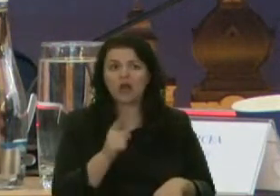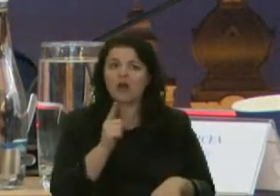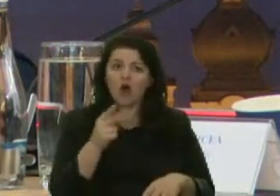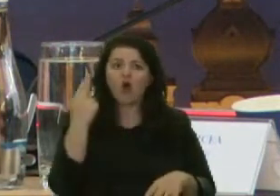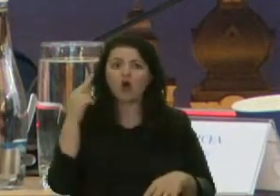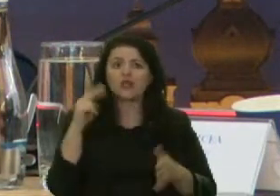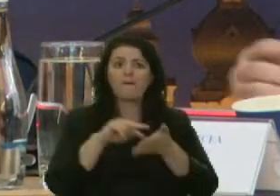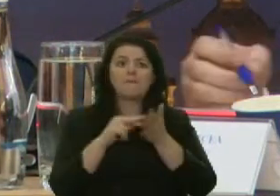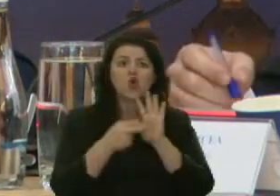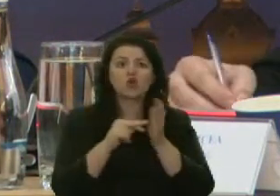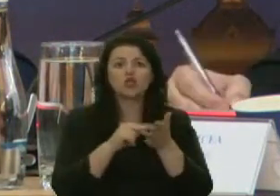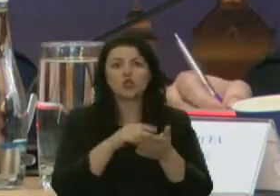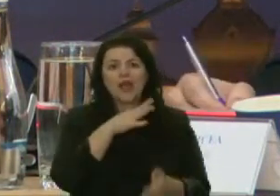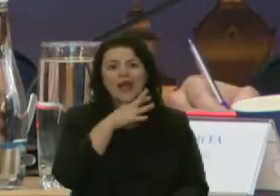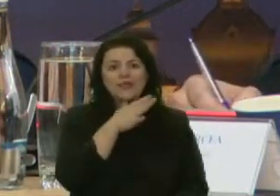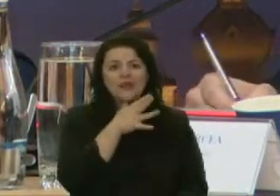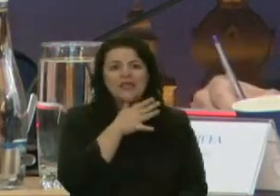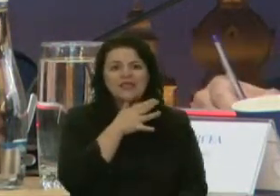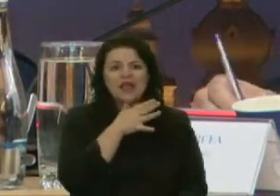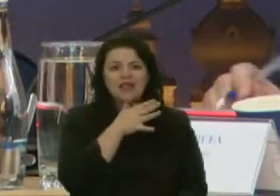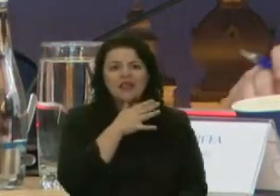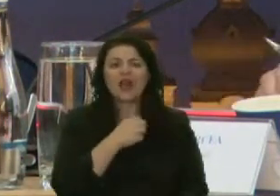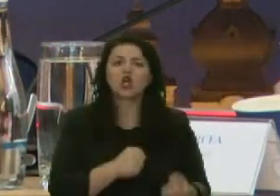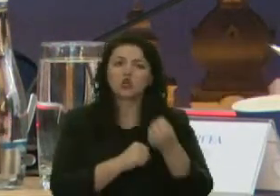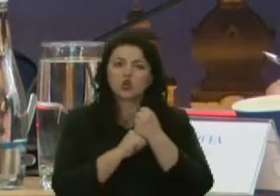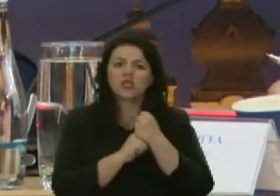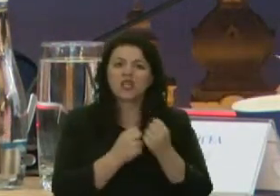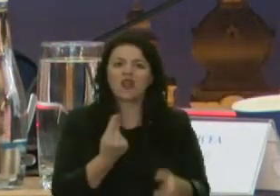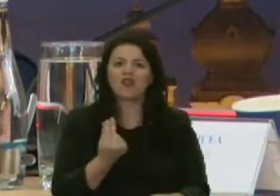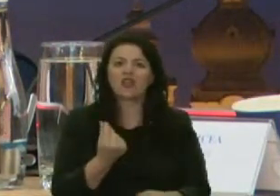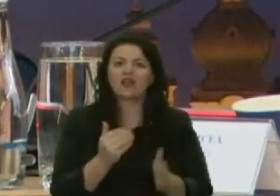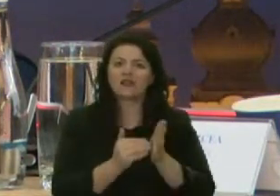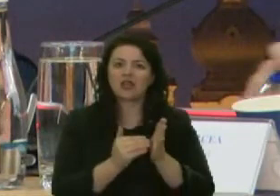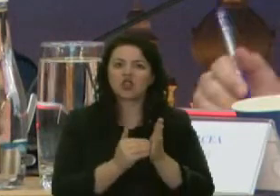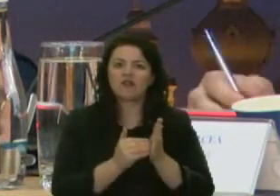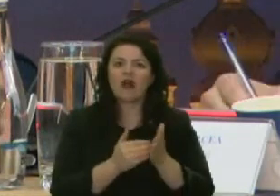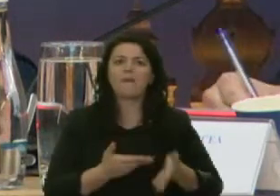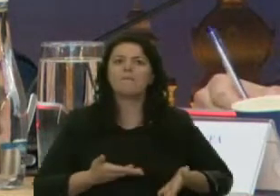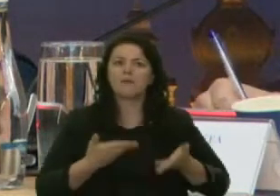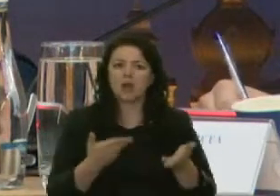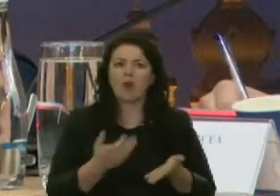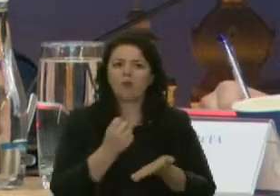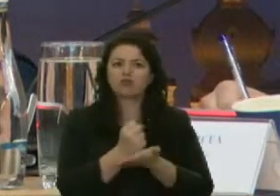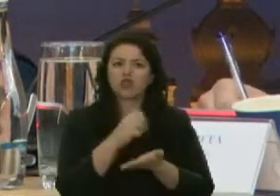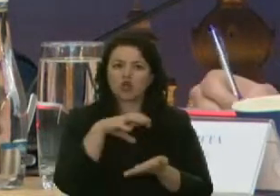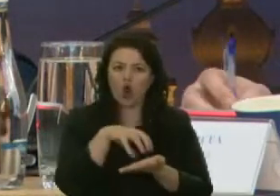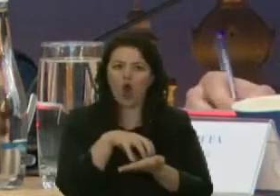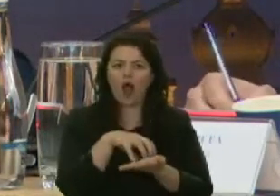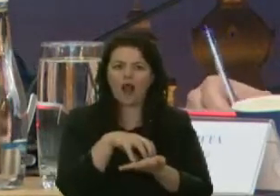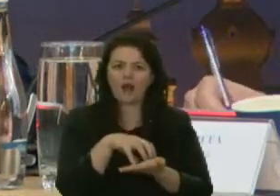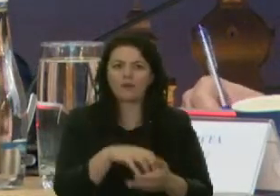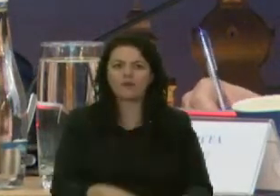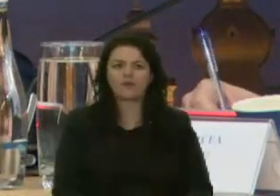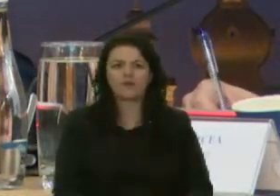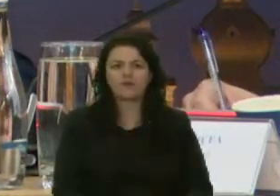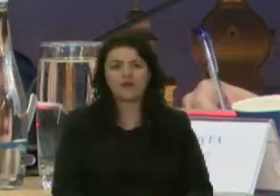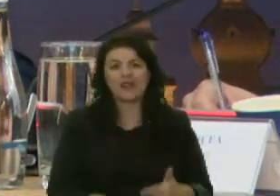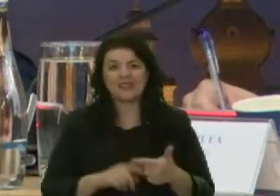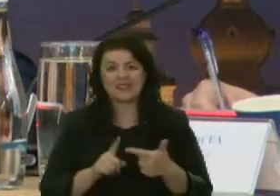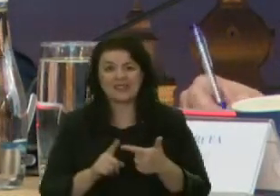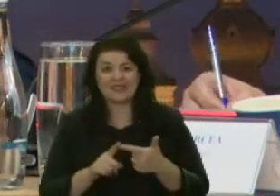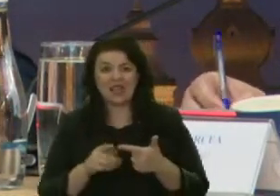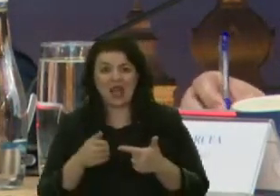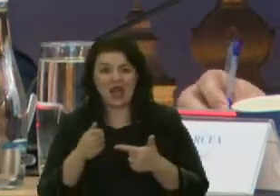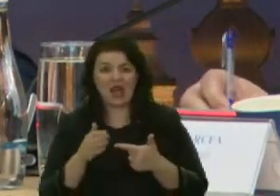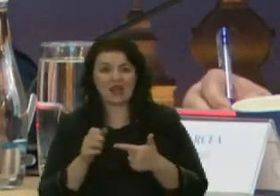continua procedurile Administrative susținere financiară necesară vei primi de la bugetul local în paralel doamna director